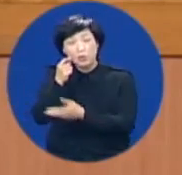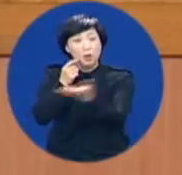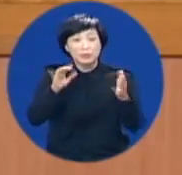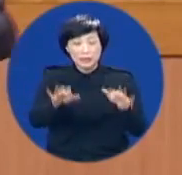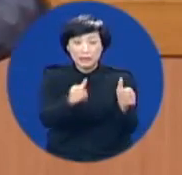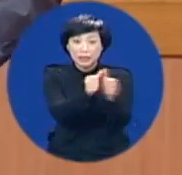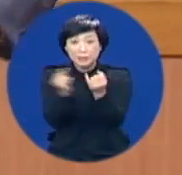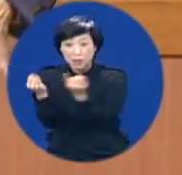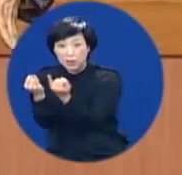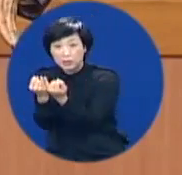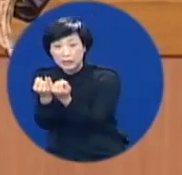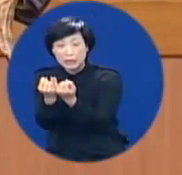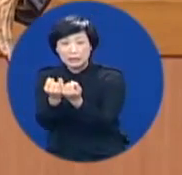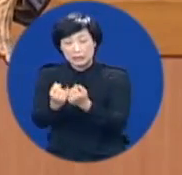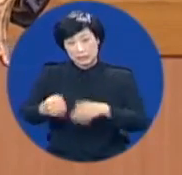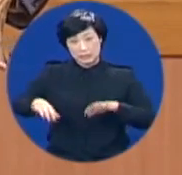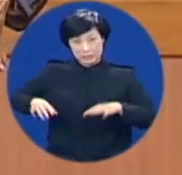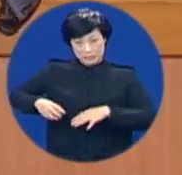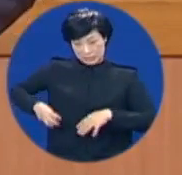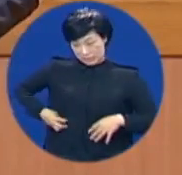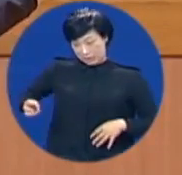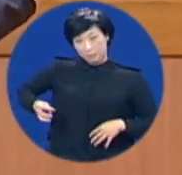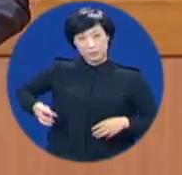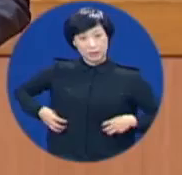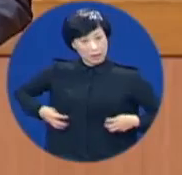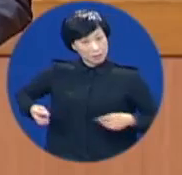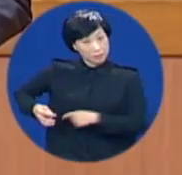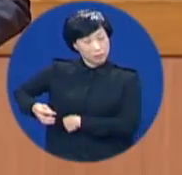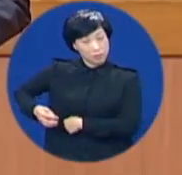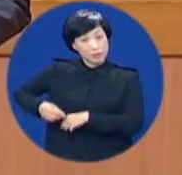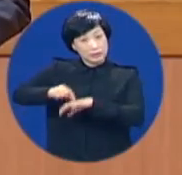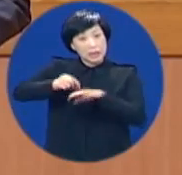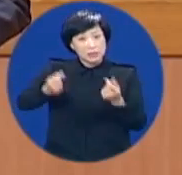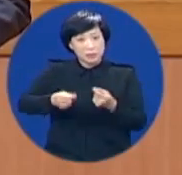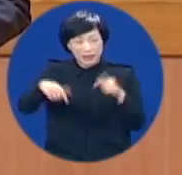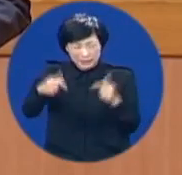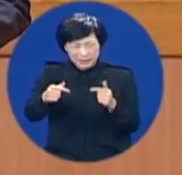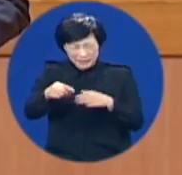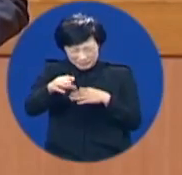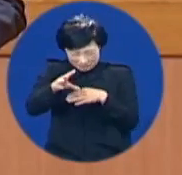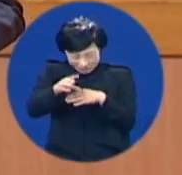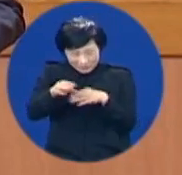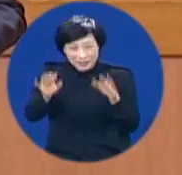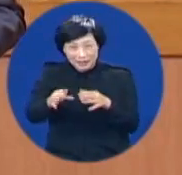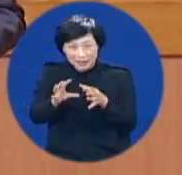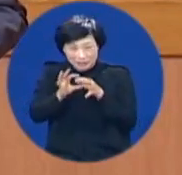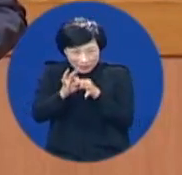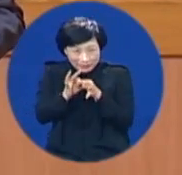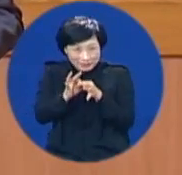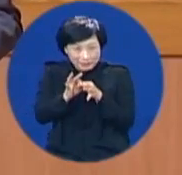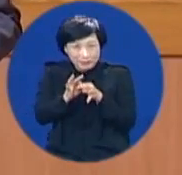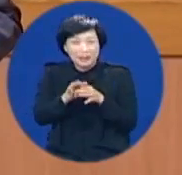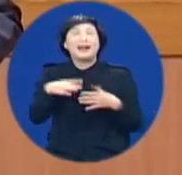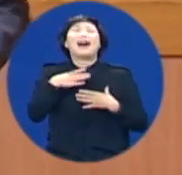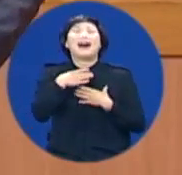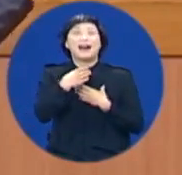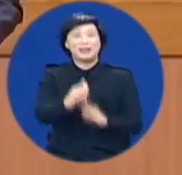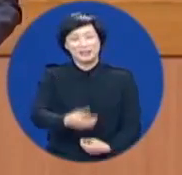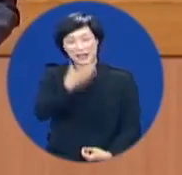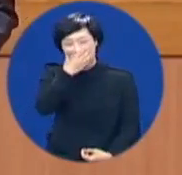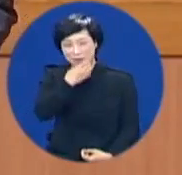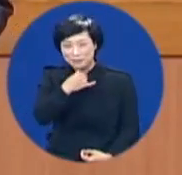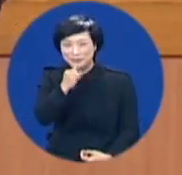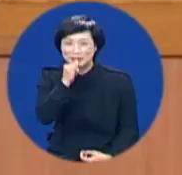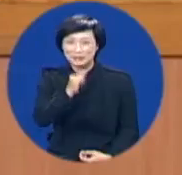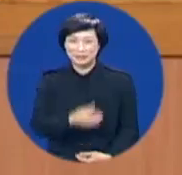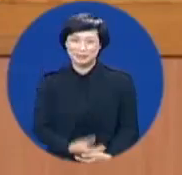갈비와 살처럼 딱 제자리에 붙어 있어야 항상 안전하고 행복한 거예요. 행복한